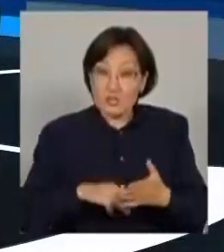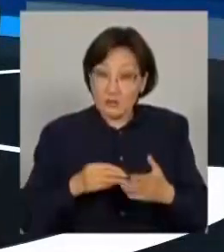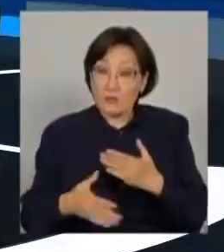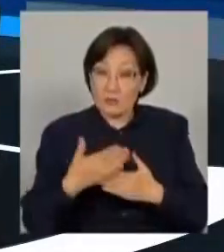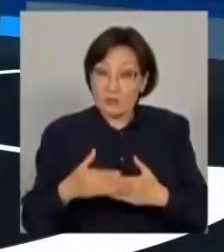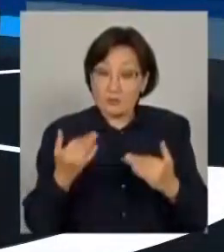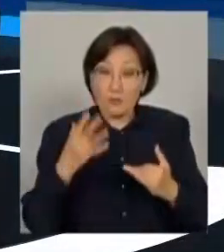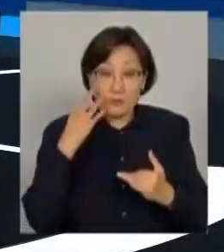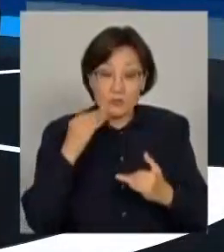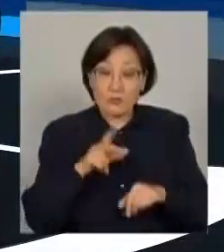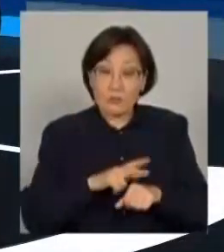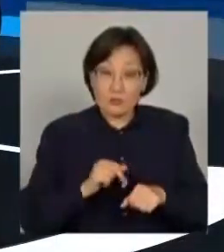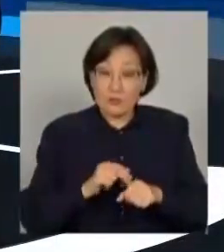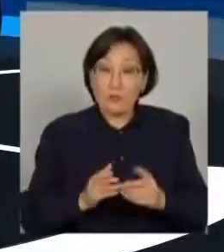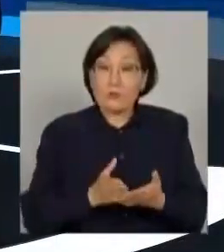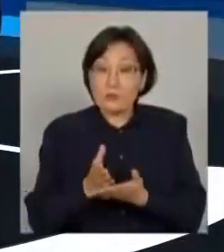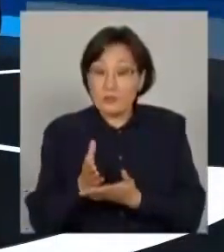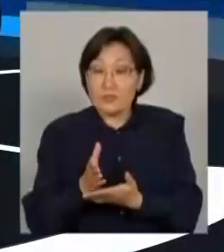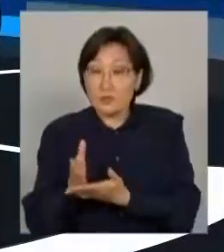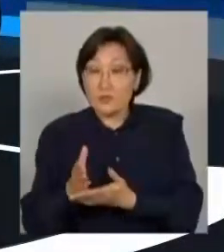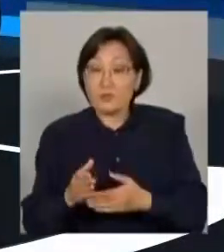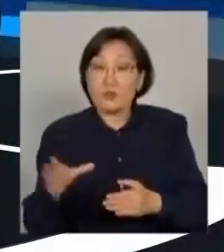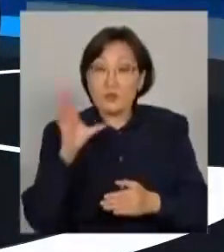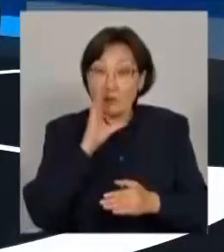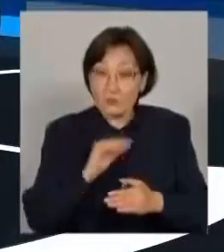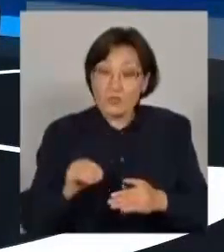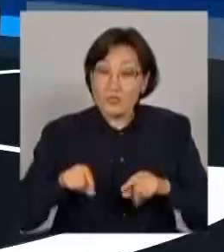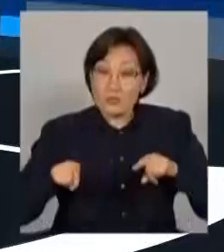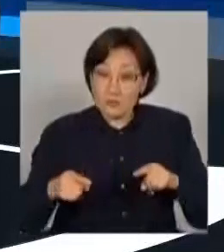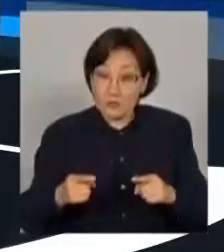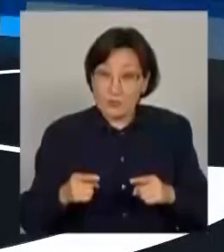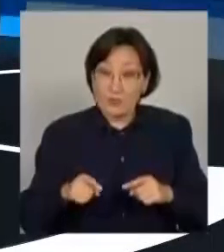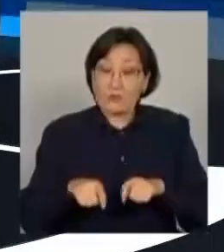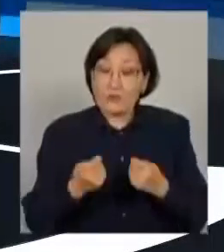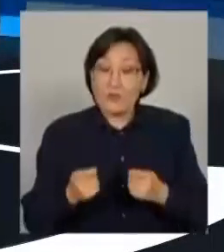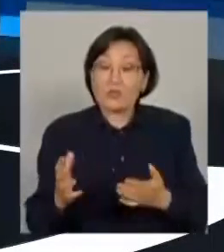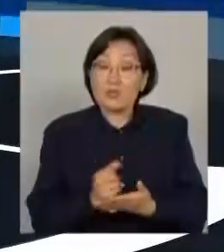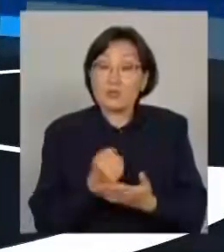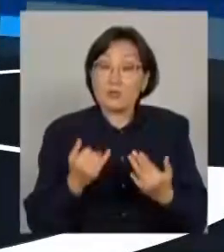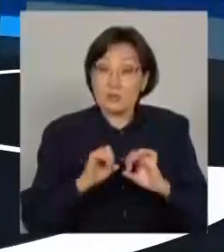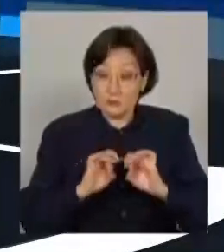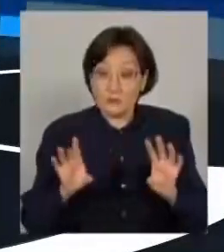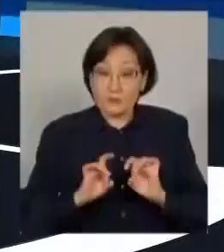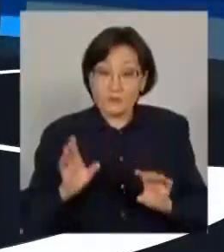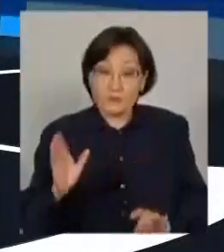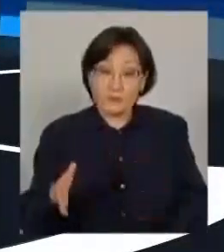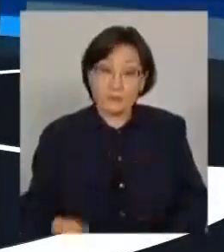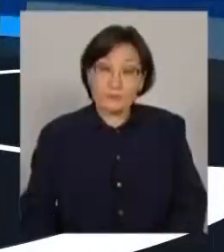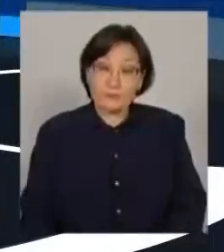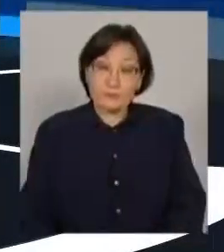штрафы. Сегодня алматинские полицейские вышли в рейд и успели выявить несколько нарушений. Рамина Мирзалимова расскажет